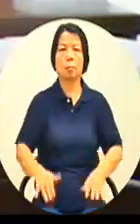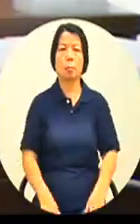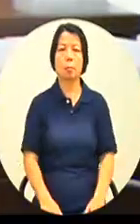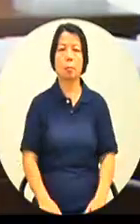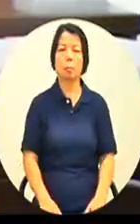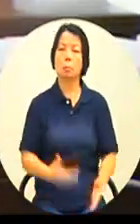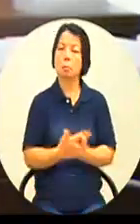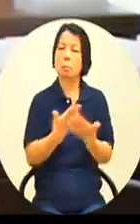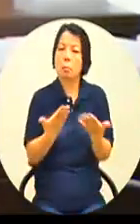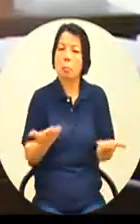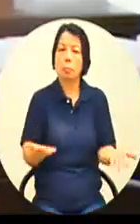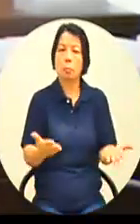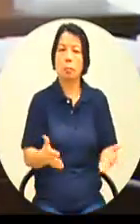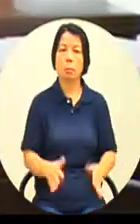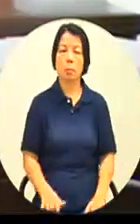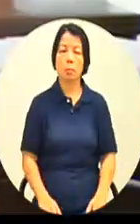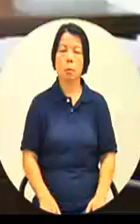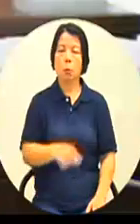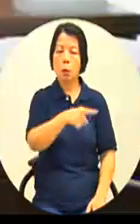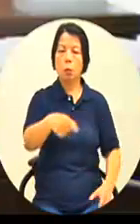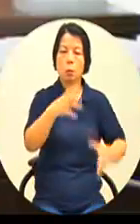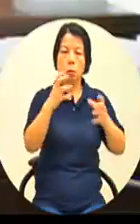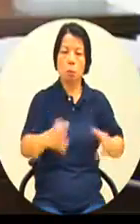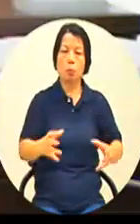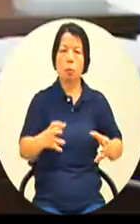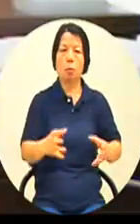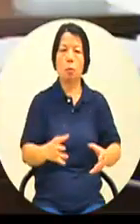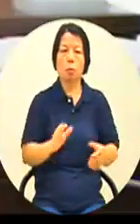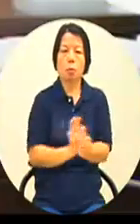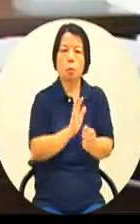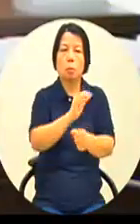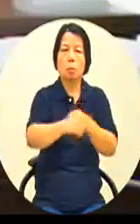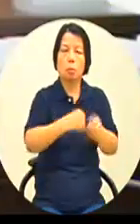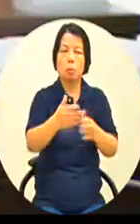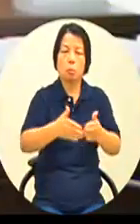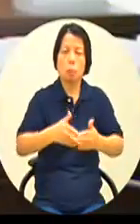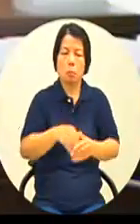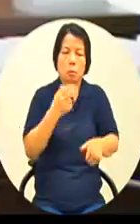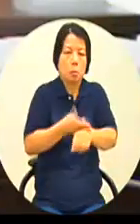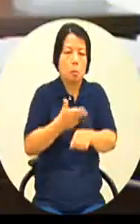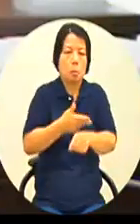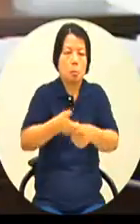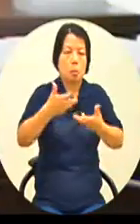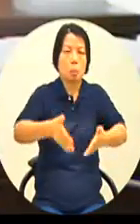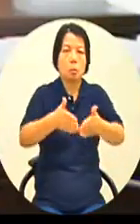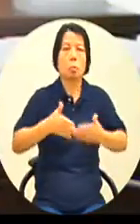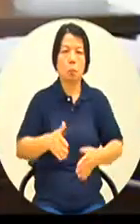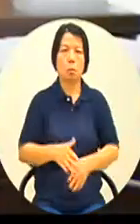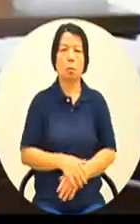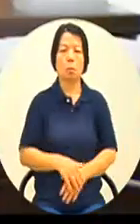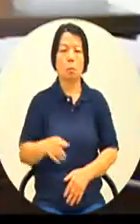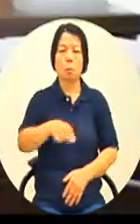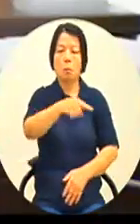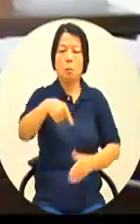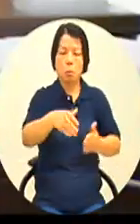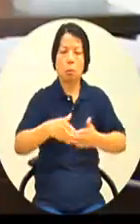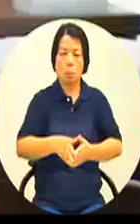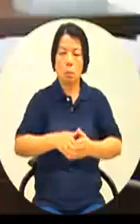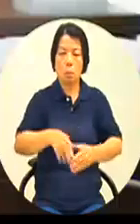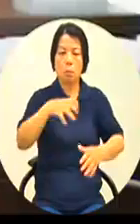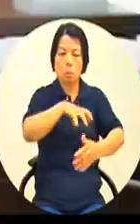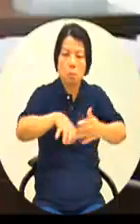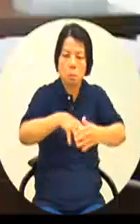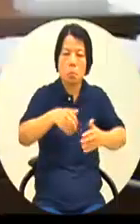怎么办？所以在你们办这个活动推动的技巧非常重要，你们的内容非常重